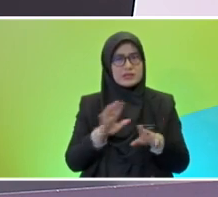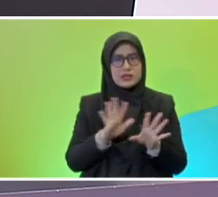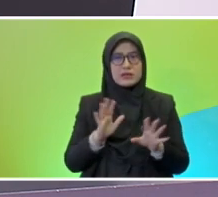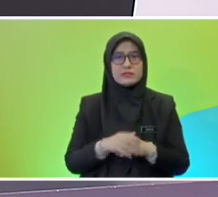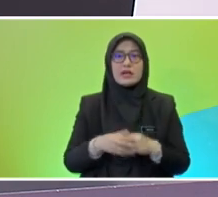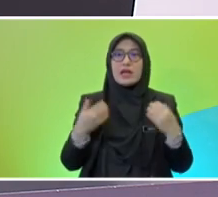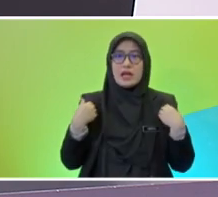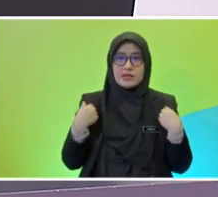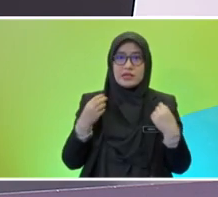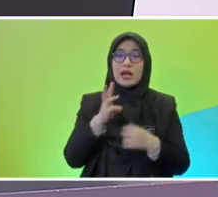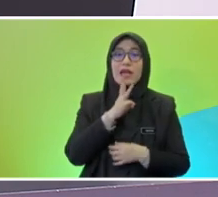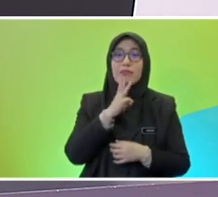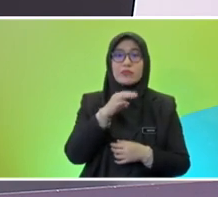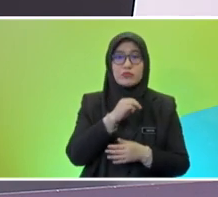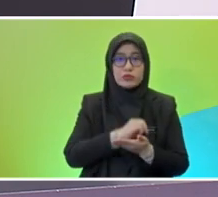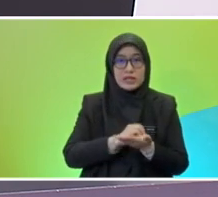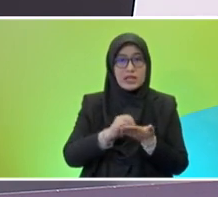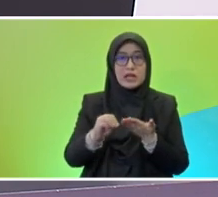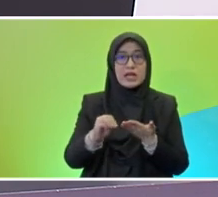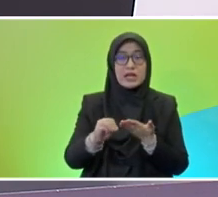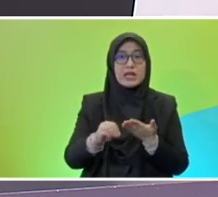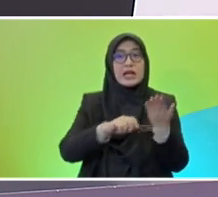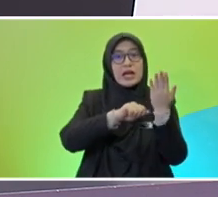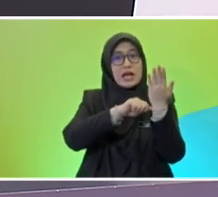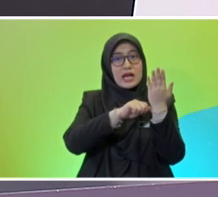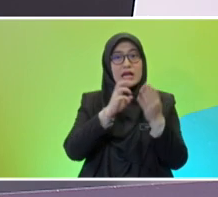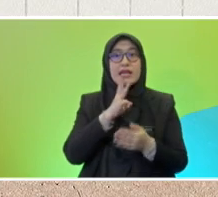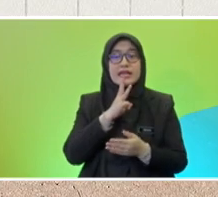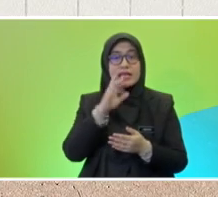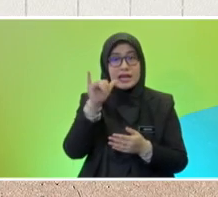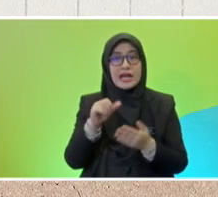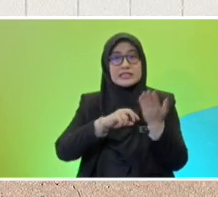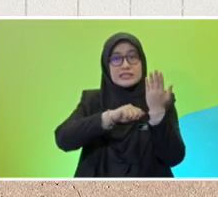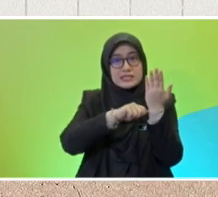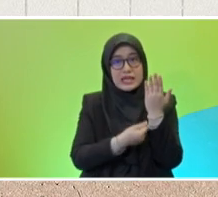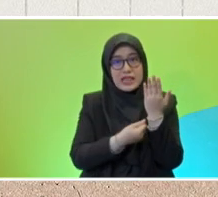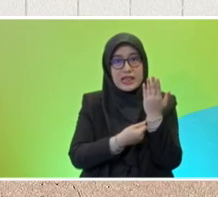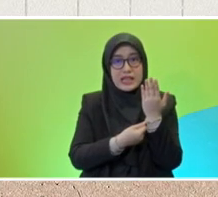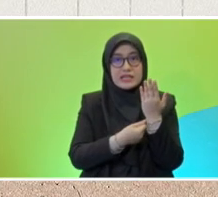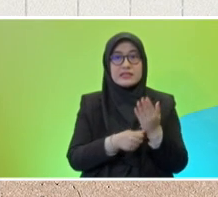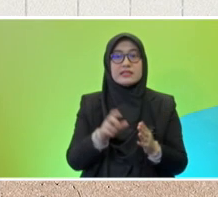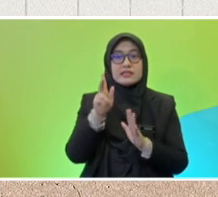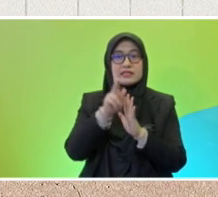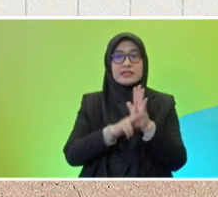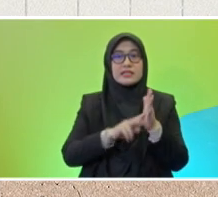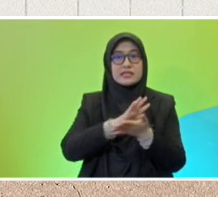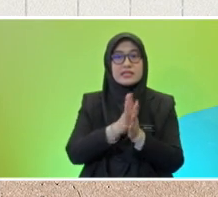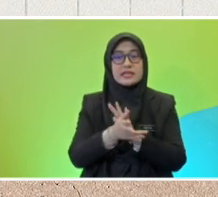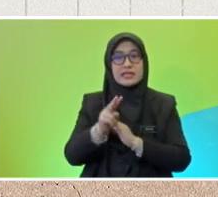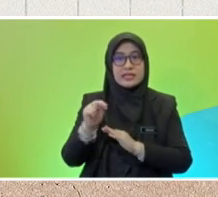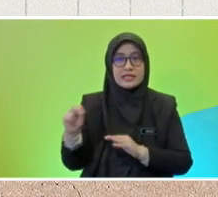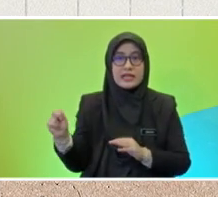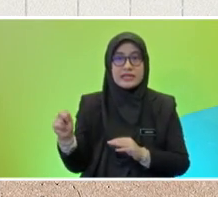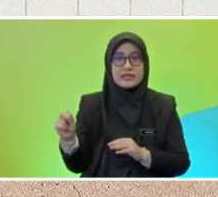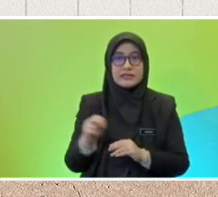tersebut merupakan ayah asal kejadian Dia ee yang berbeda rasa warna dan bau